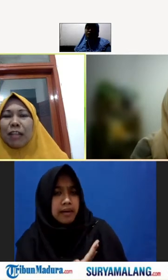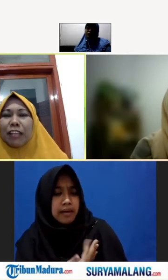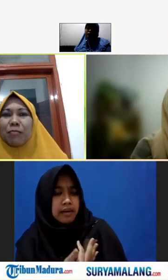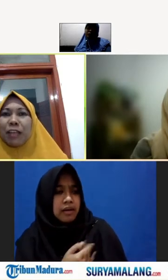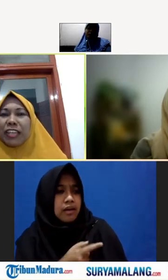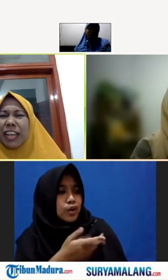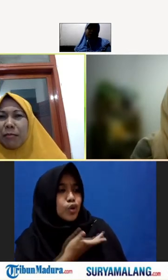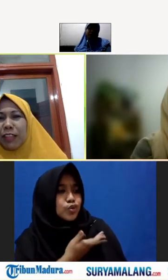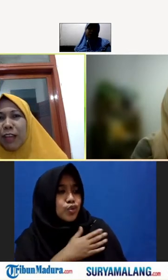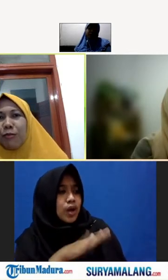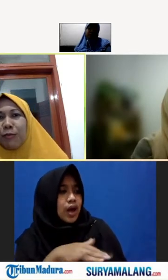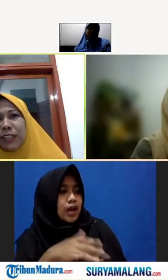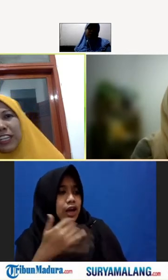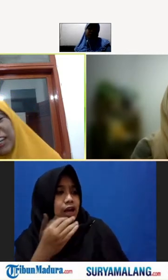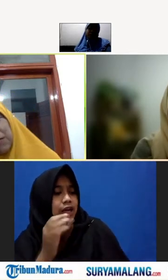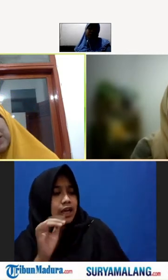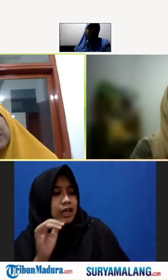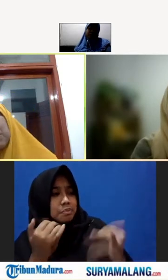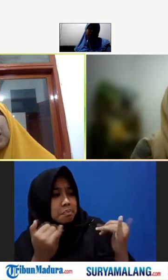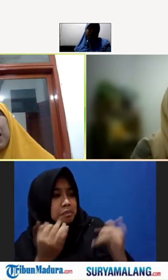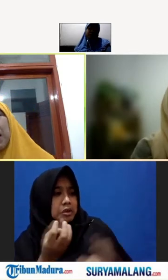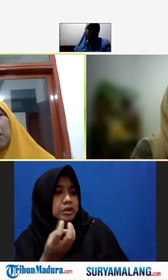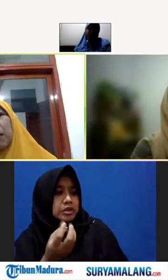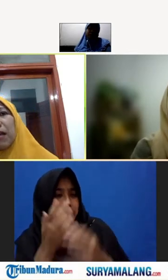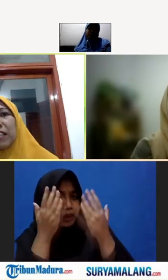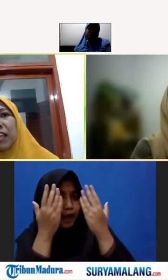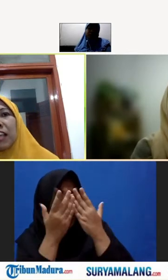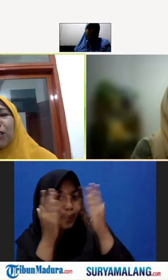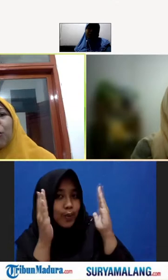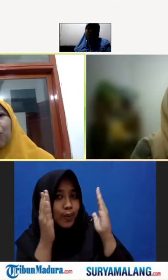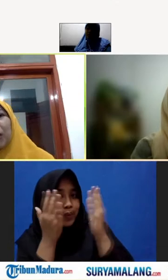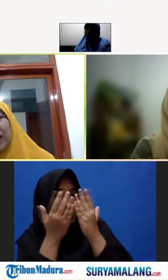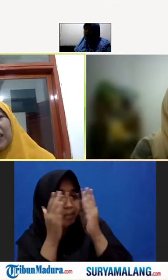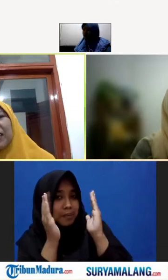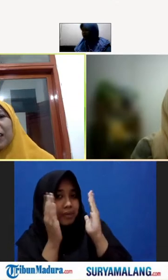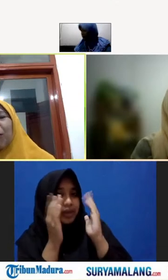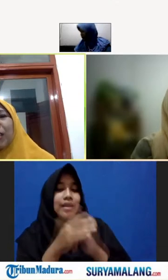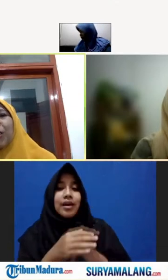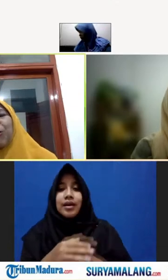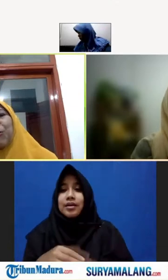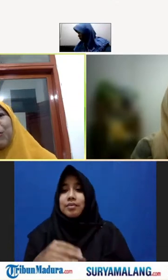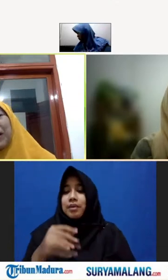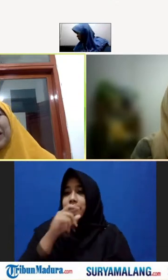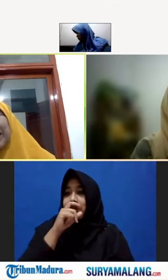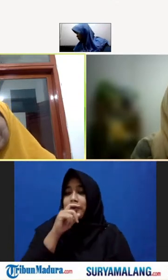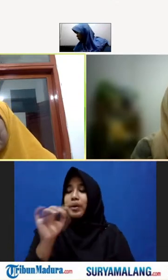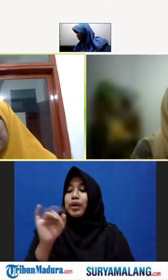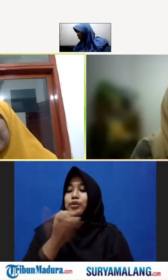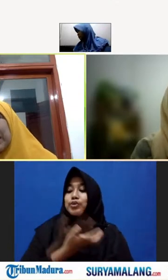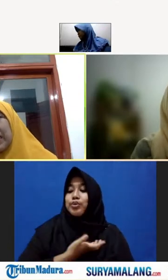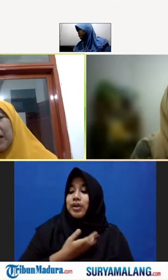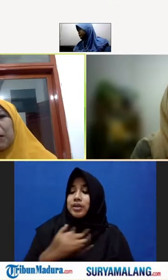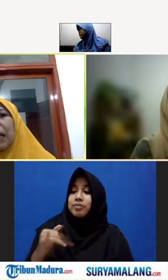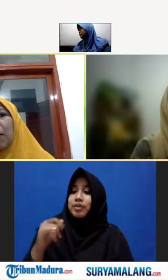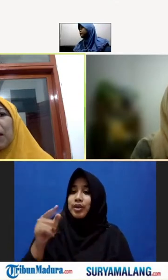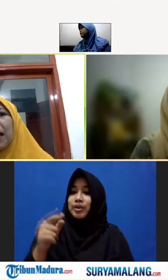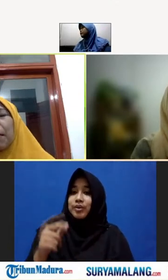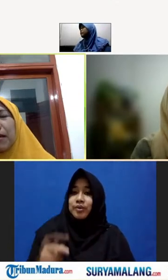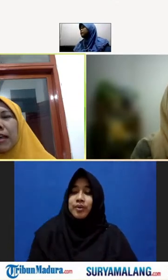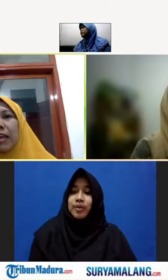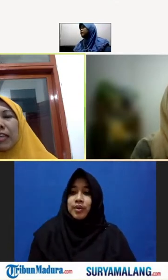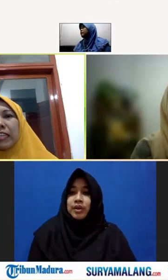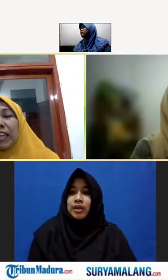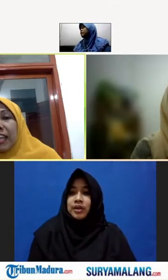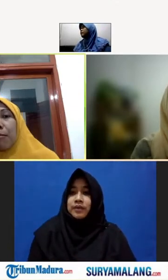kecil lagi mainan, petak umpet, kadang mainan sama papanya gitu. Sedangkan dia tuh gitu. Makanya kan jangan